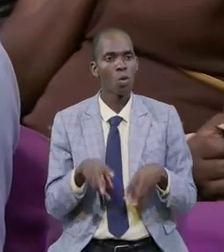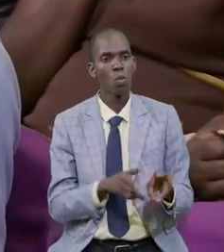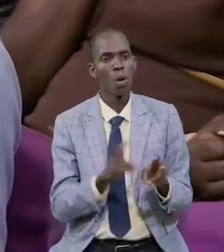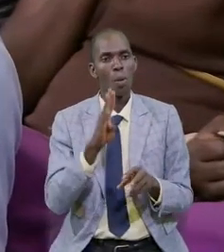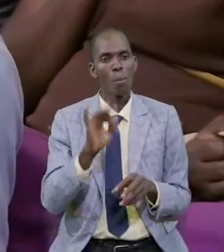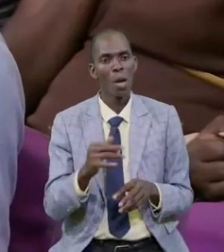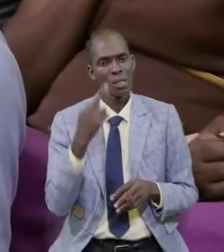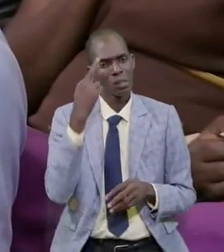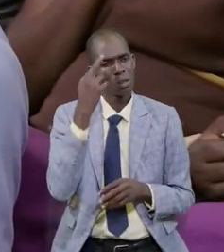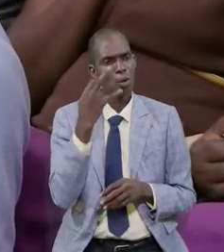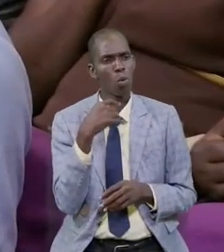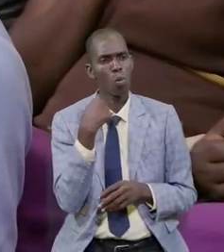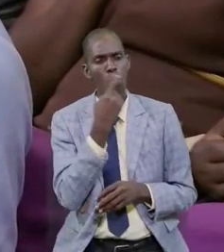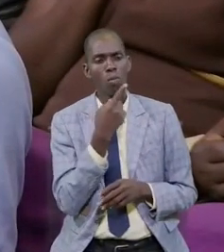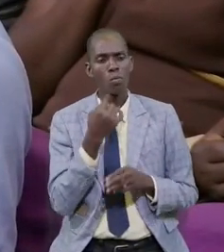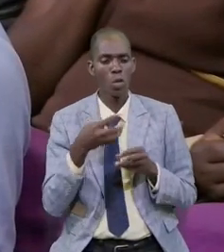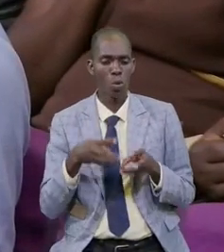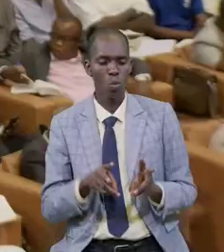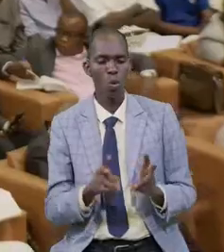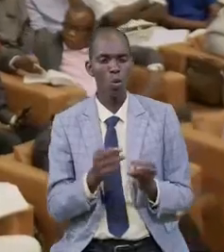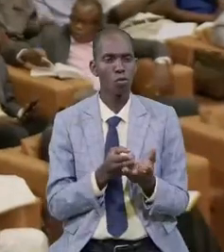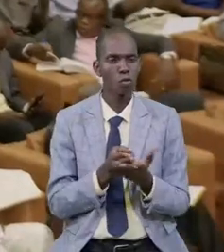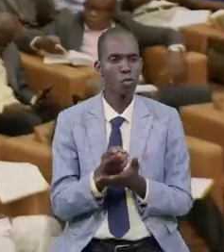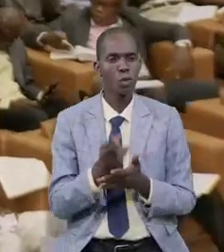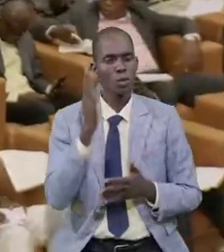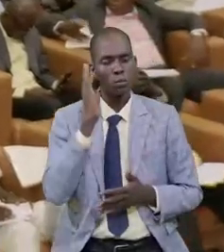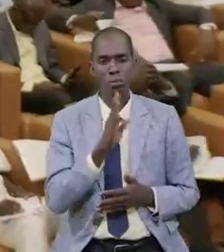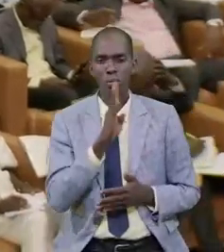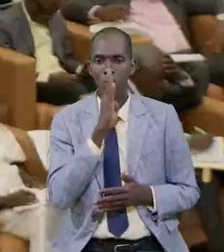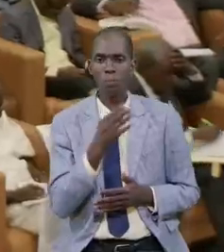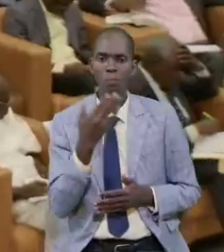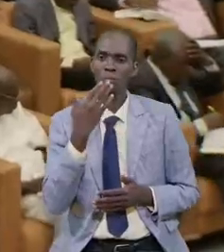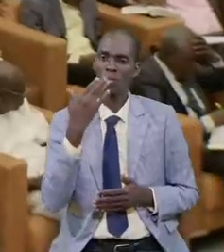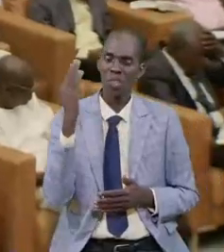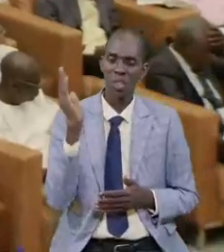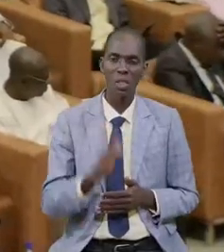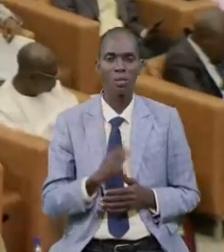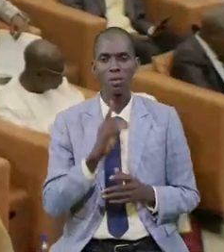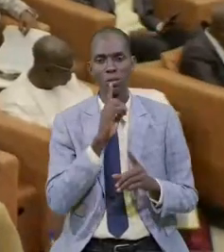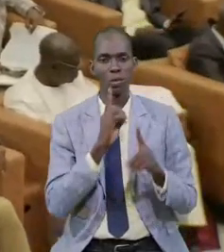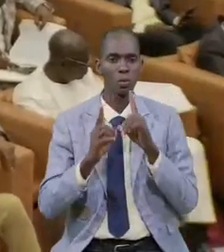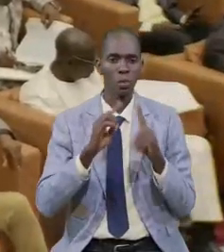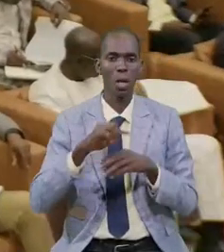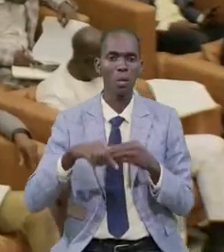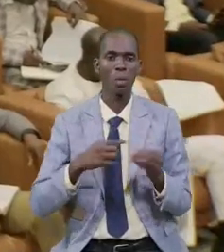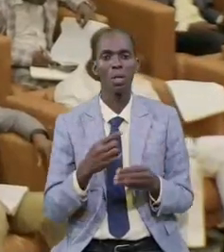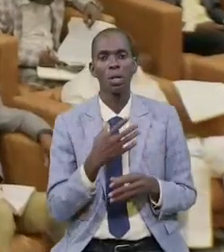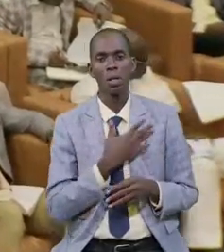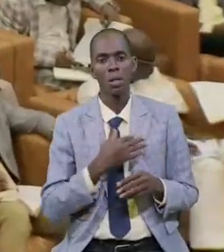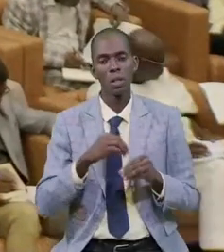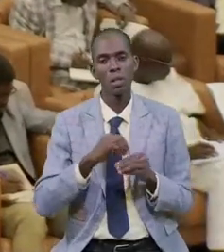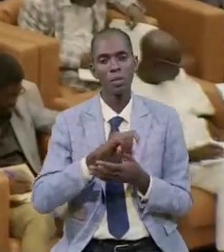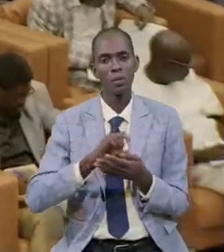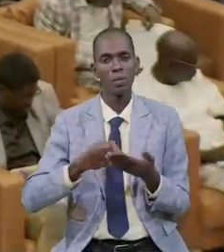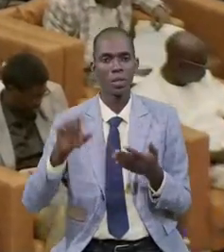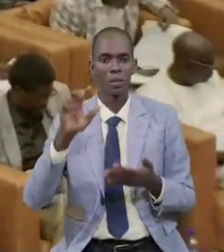plusieurs les suivront dans leur dissolution et la voix de la vérité sera calomniée à cause d'eux. Verset